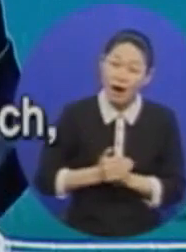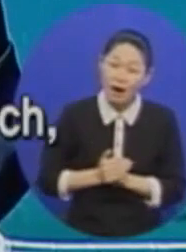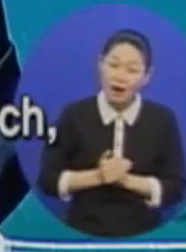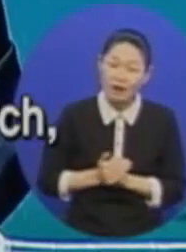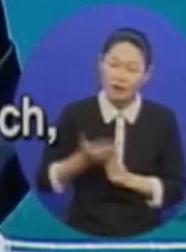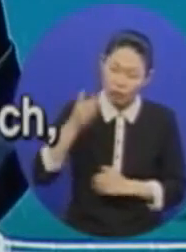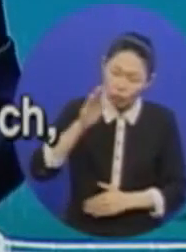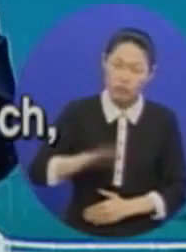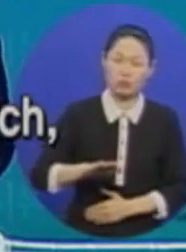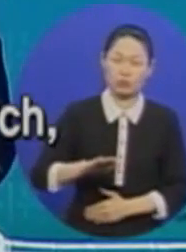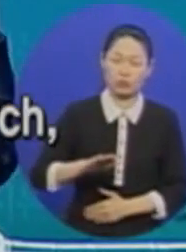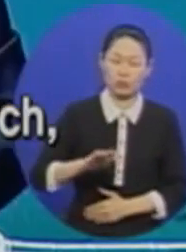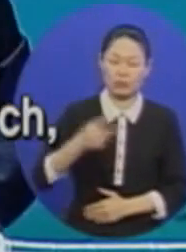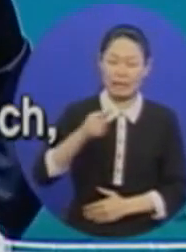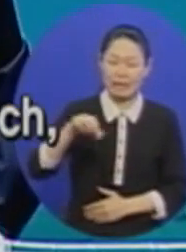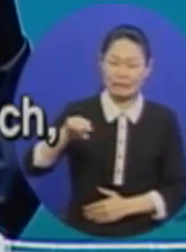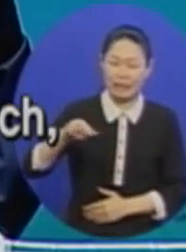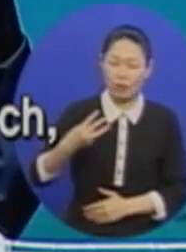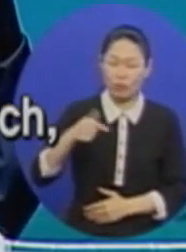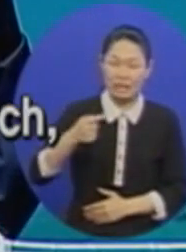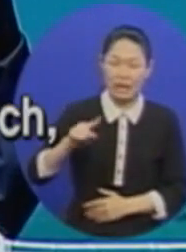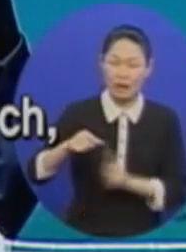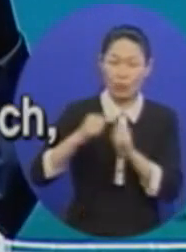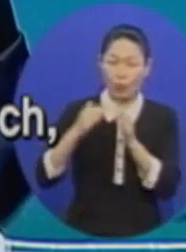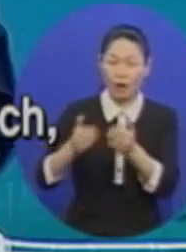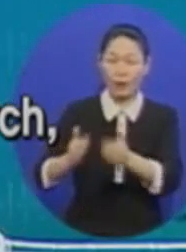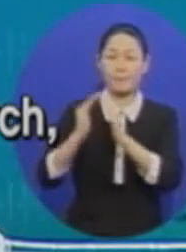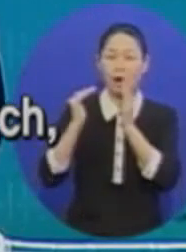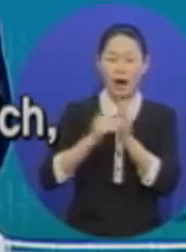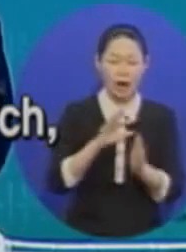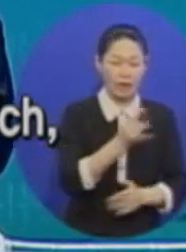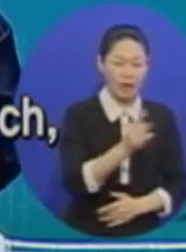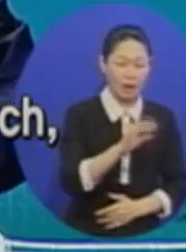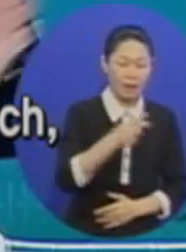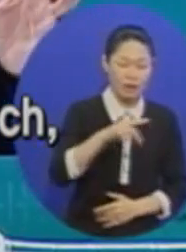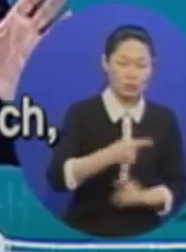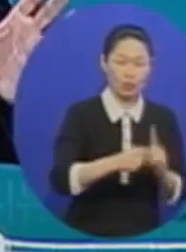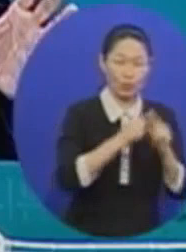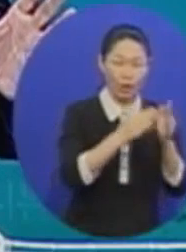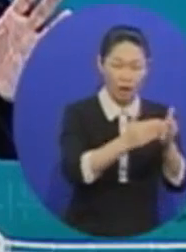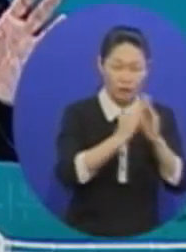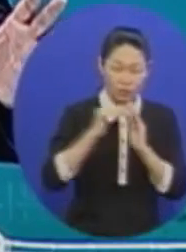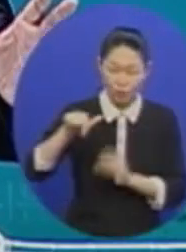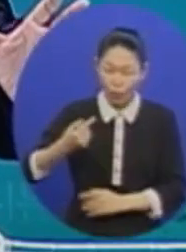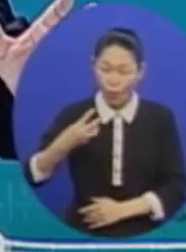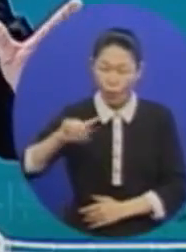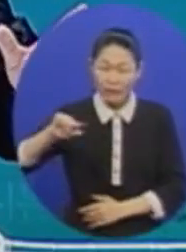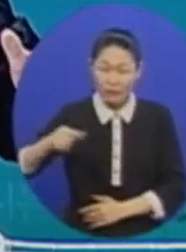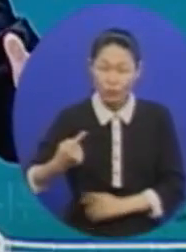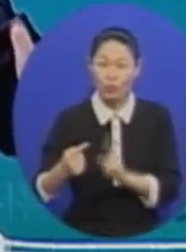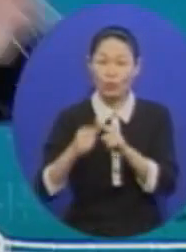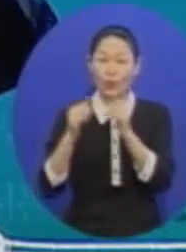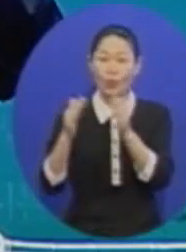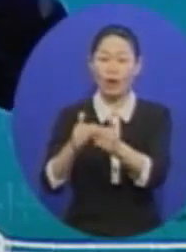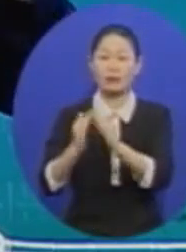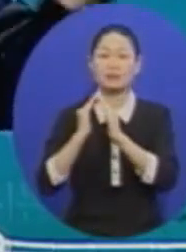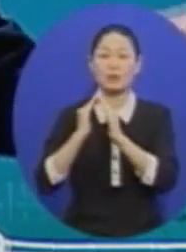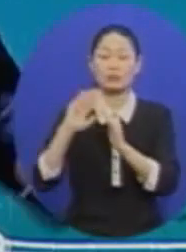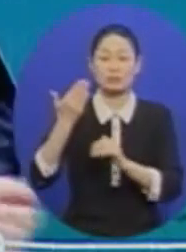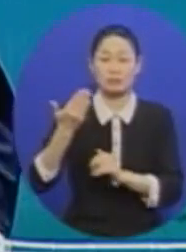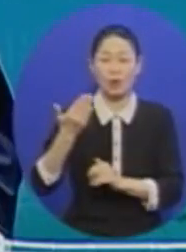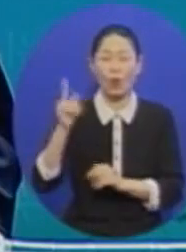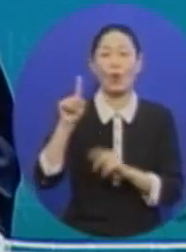그런데도 대설 아내가 교회가 섞고 앱에서 교회가 속고 고린도 교회가 속고 이거 도대체